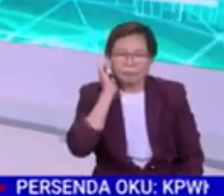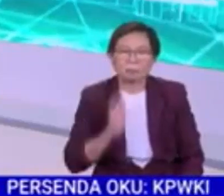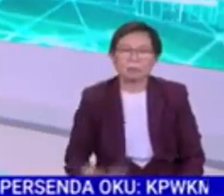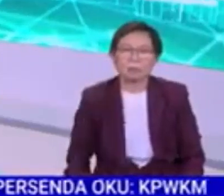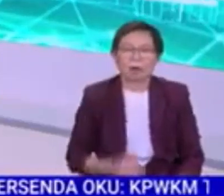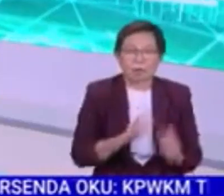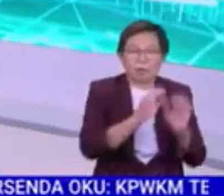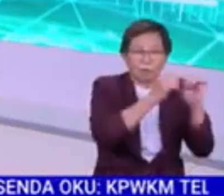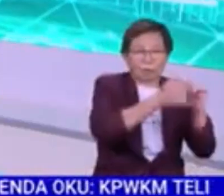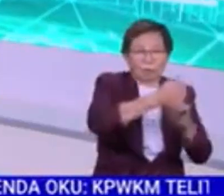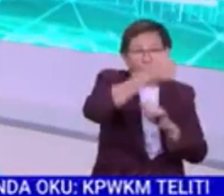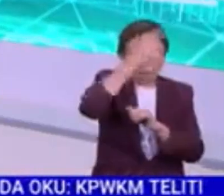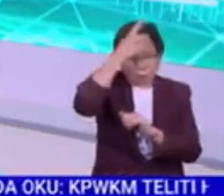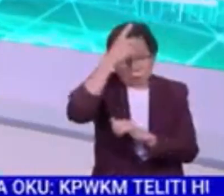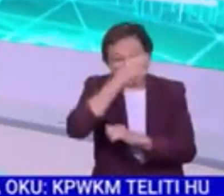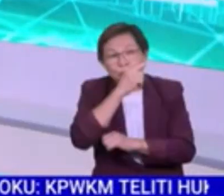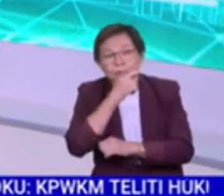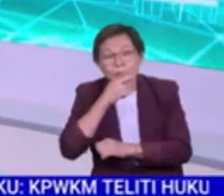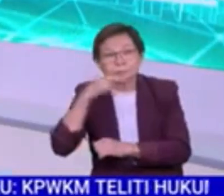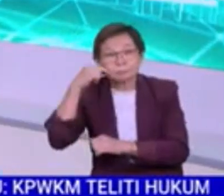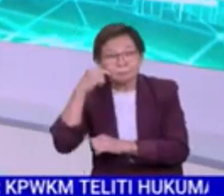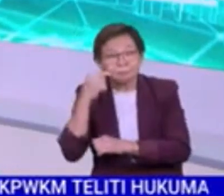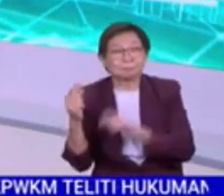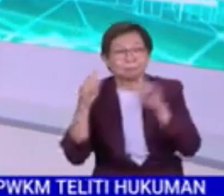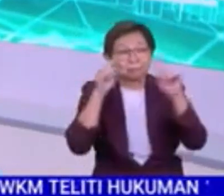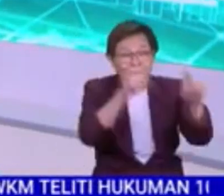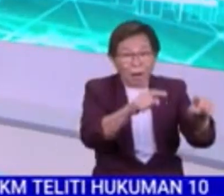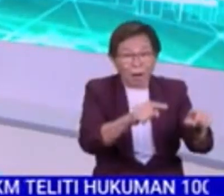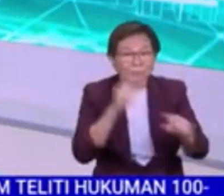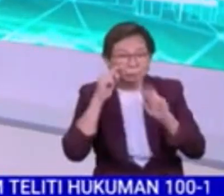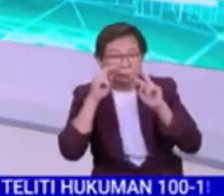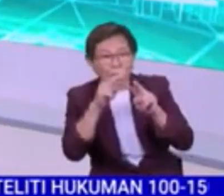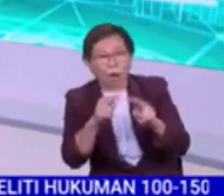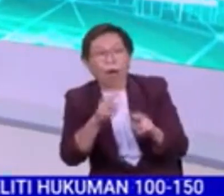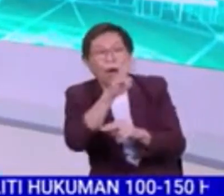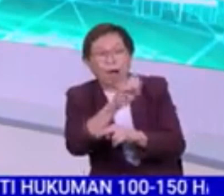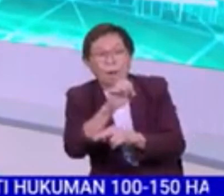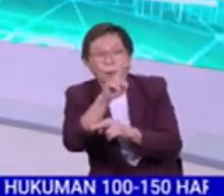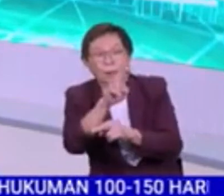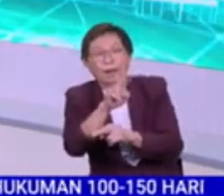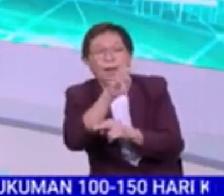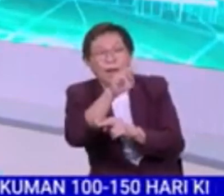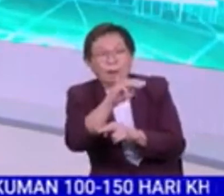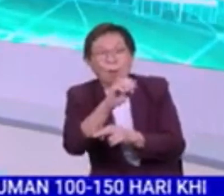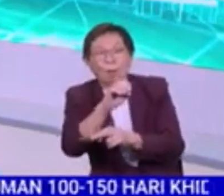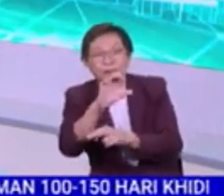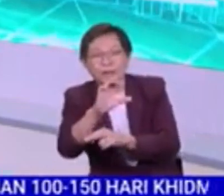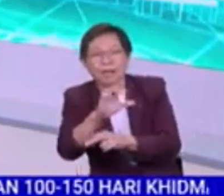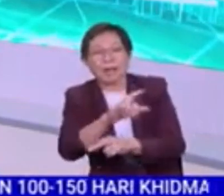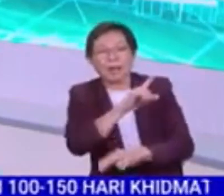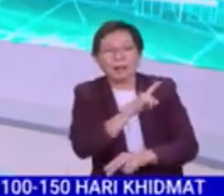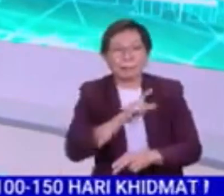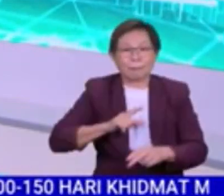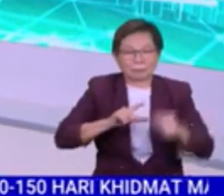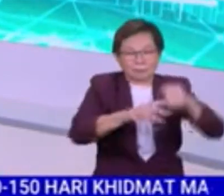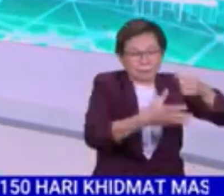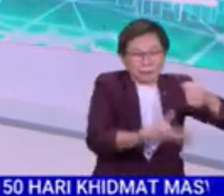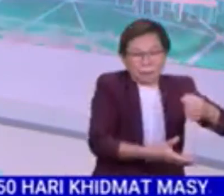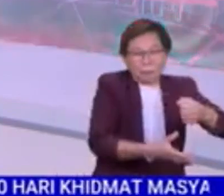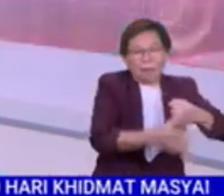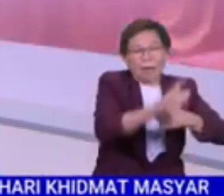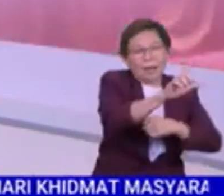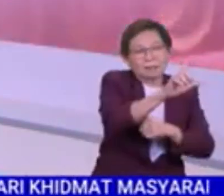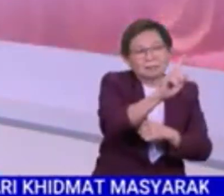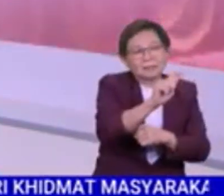Hai terdahulu data syaefuddin hadir menyaksikan pemeteraian memorandum kerjasama emosi antara lembaga tabel angkatan